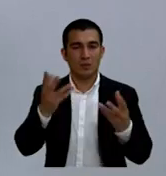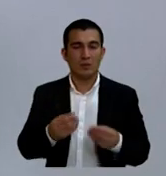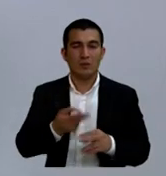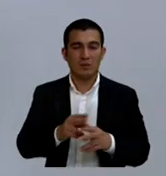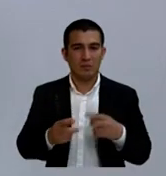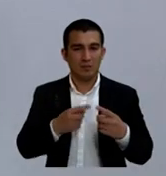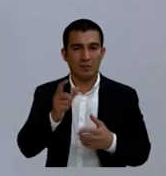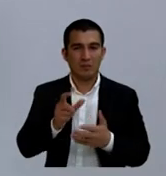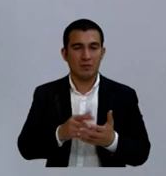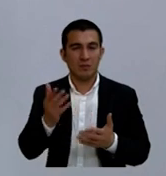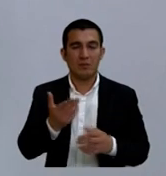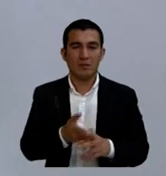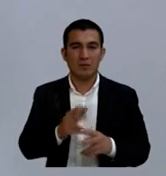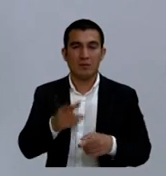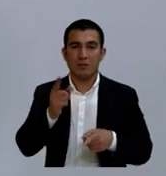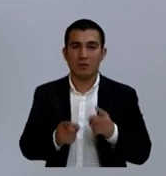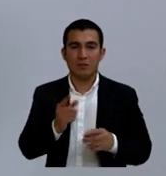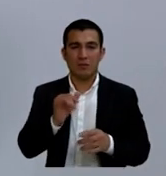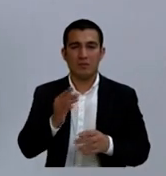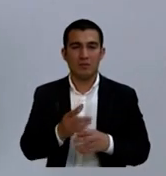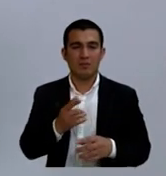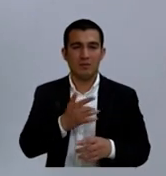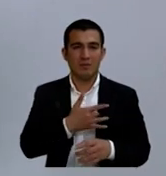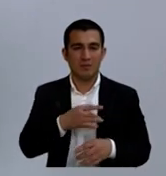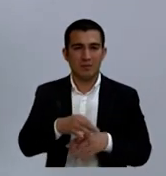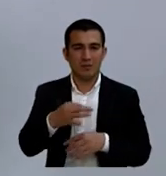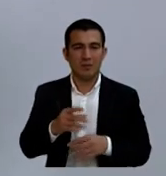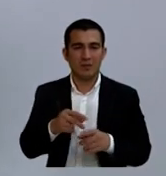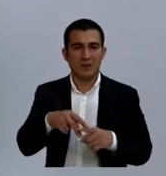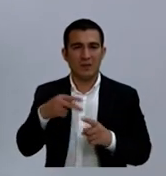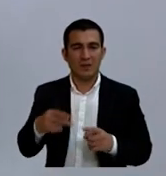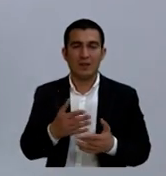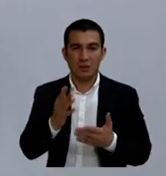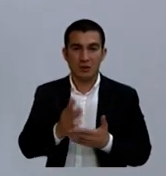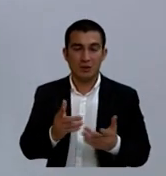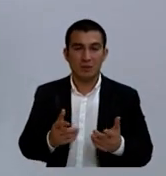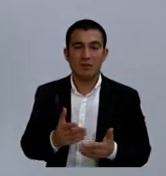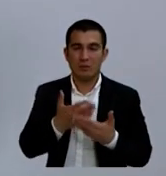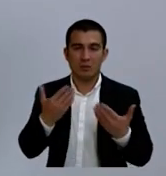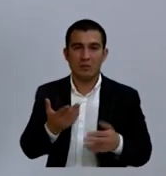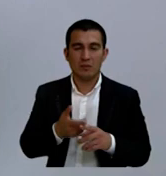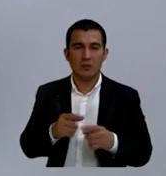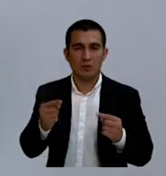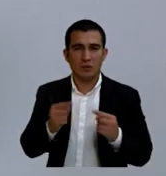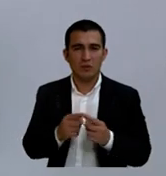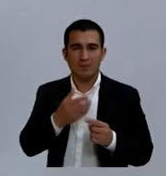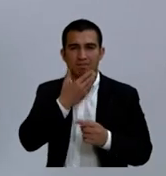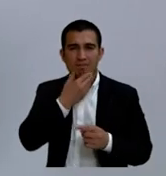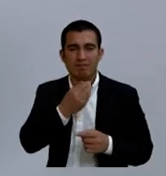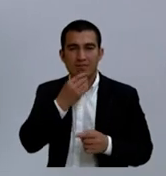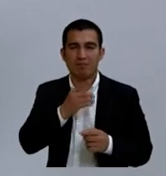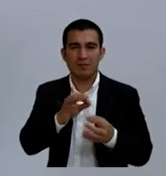Xo'p, bu yerda haqiqatda ham g'alizlik bormi? Soflikka, aniqlikka, nutqning